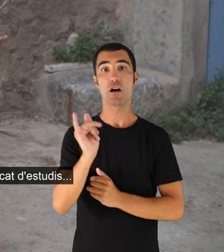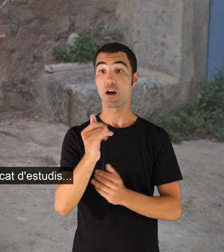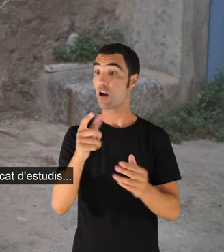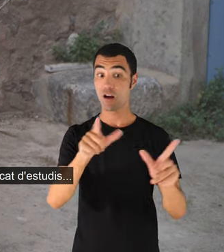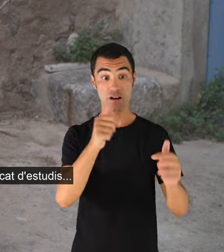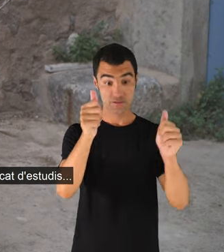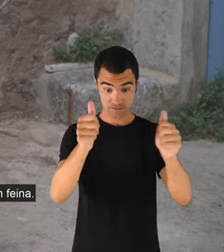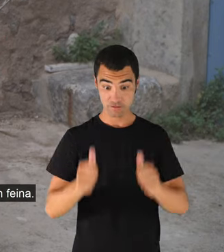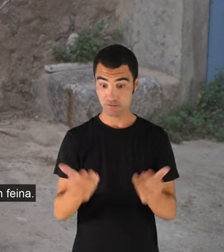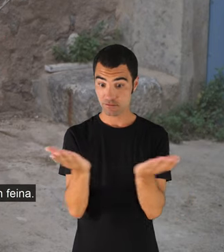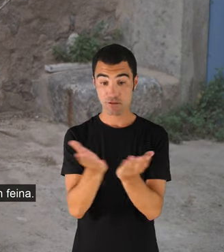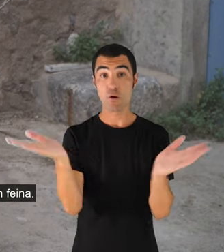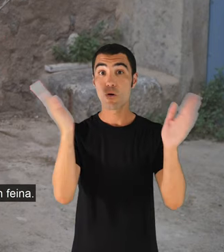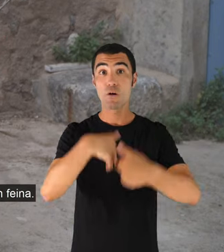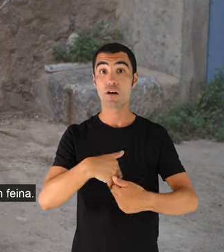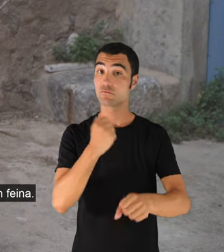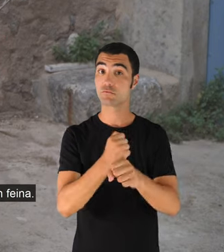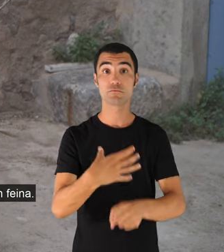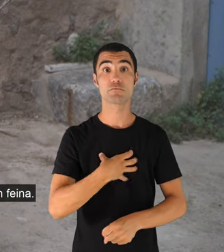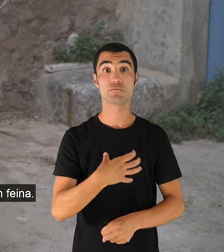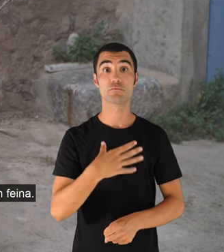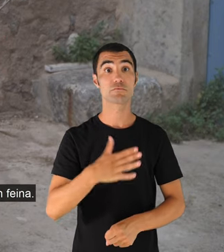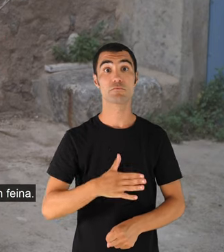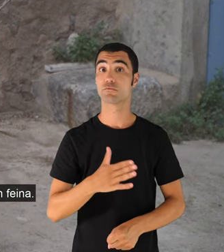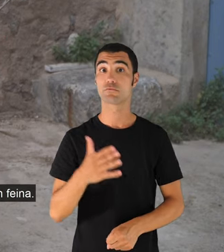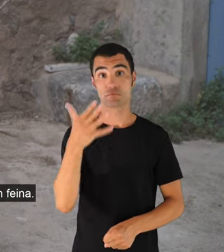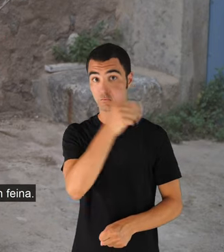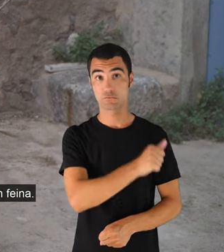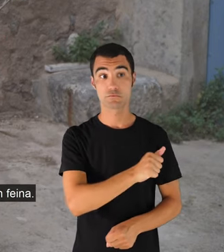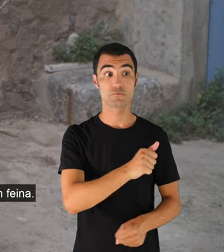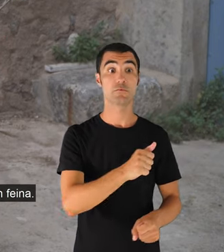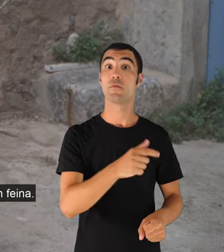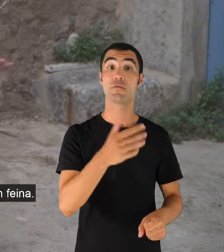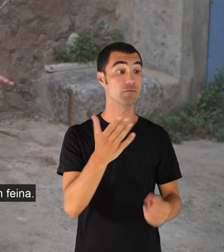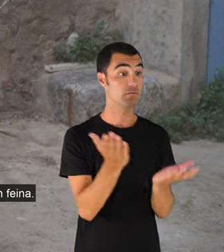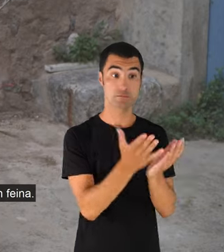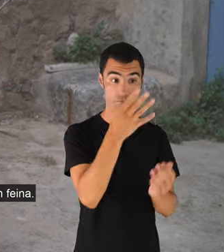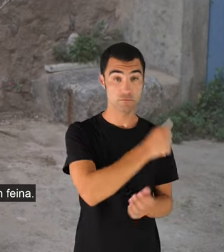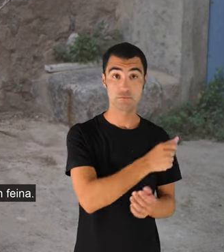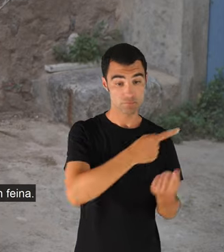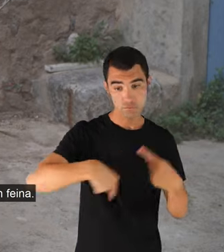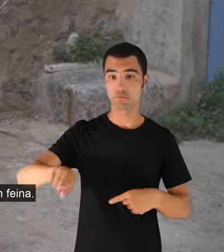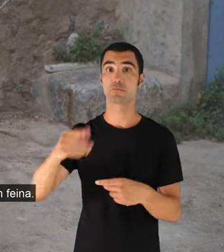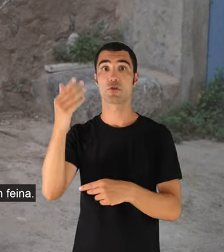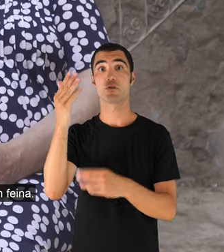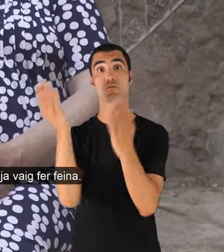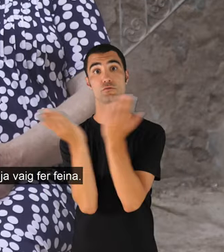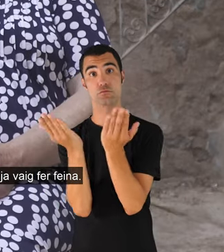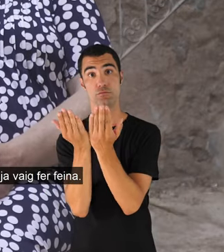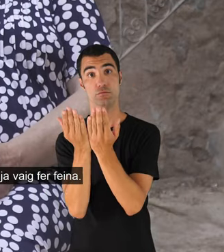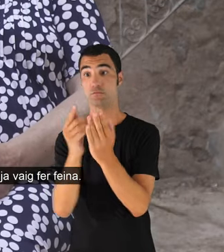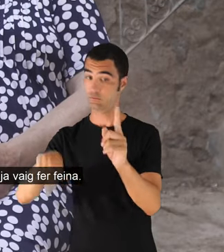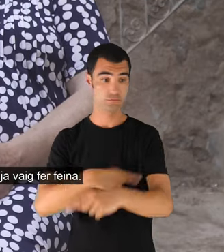podies anar a fer feina. Sí. I els que feien feina havien d'anar vespre a escola, perquè si no, no tindrien feina. Quan